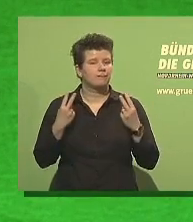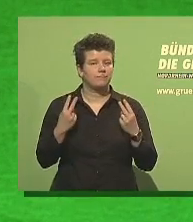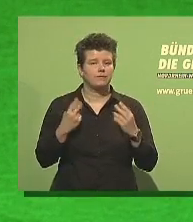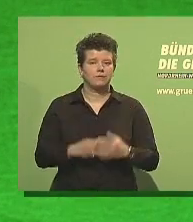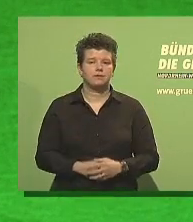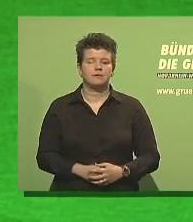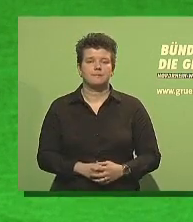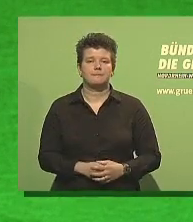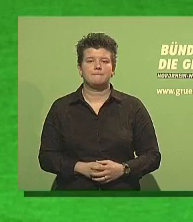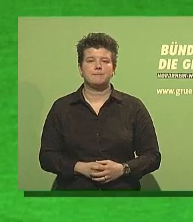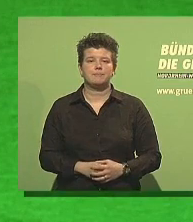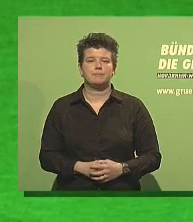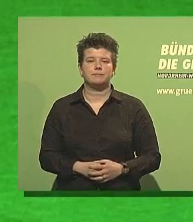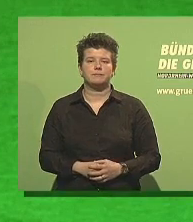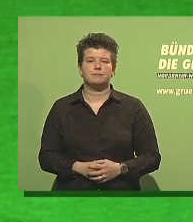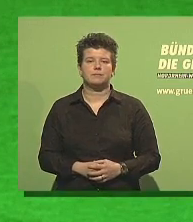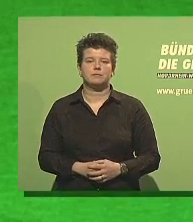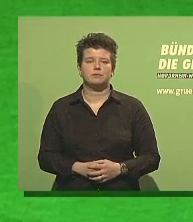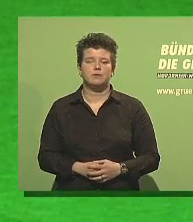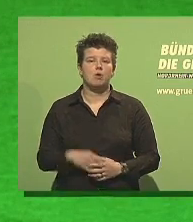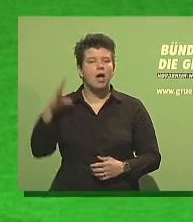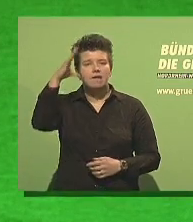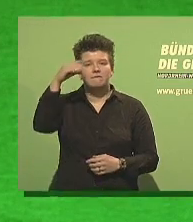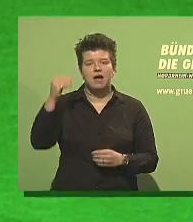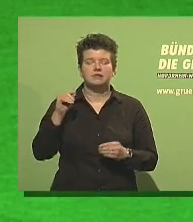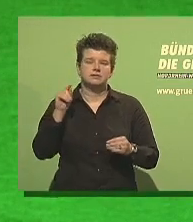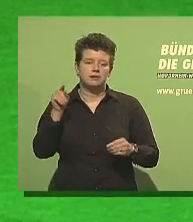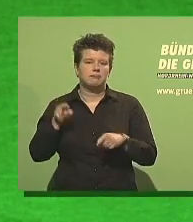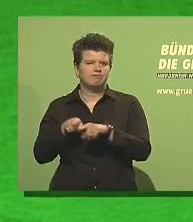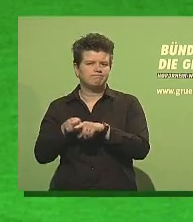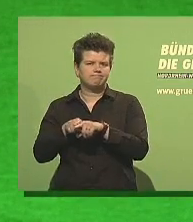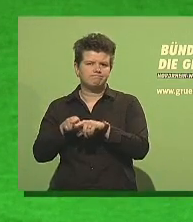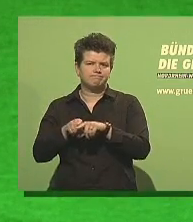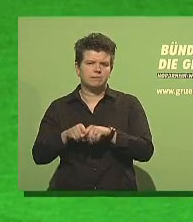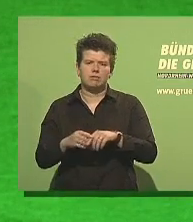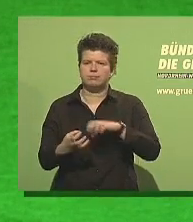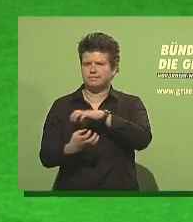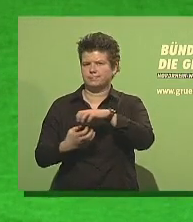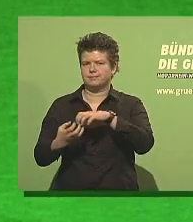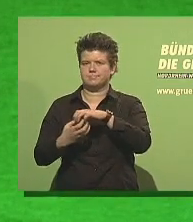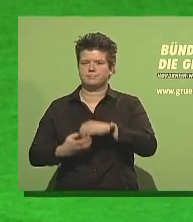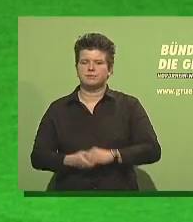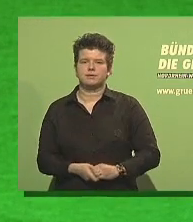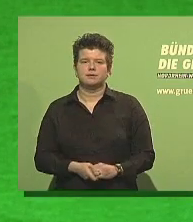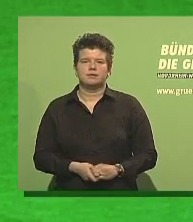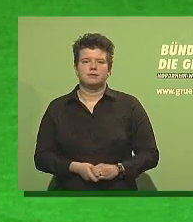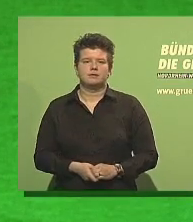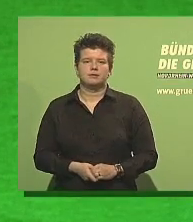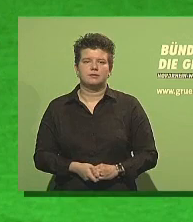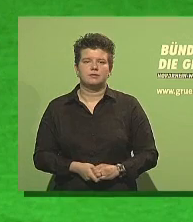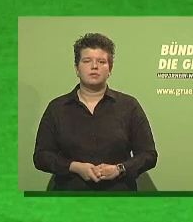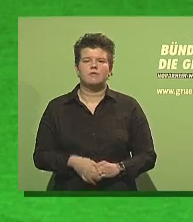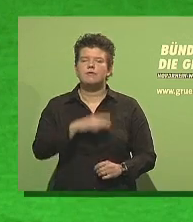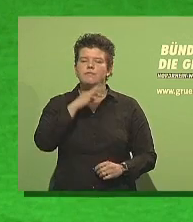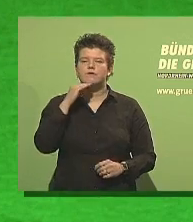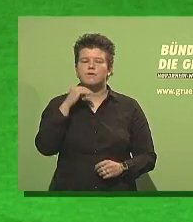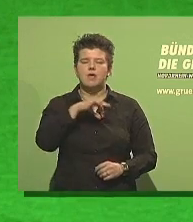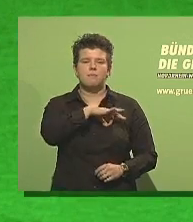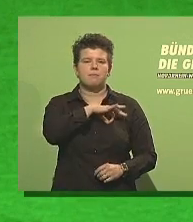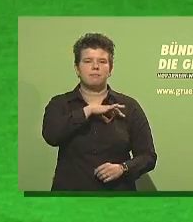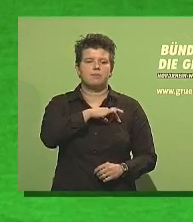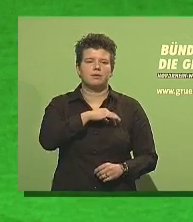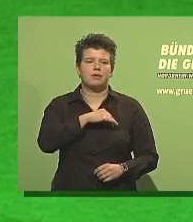in Afghanistan weitergeht, in der Region. Da sind schon so viele Versprechen gebrochen worden. Ich will nicht, dass es